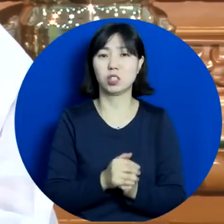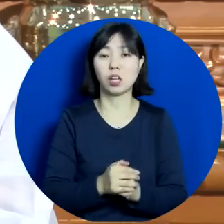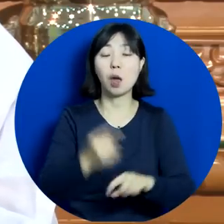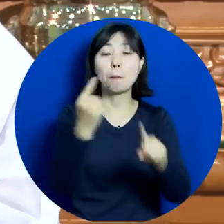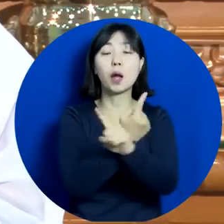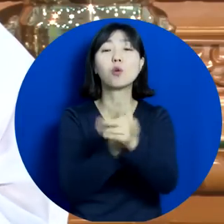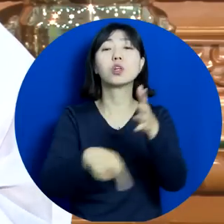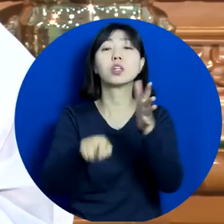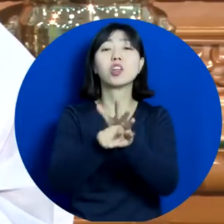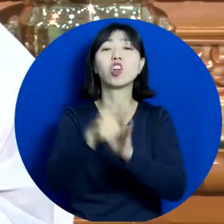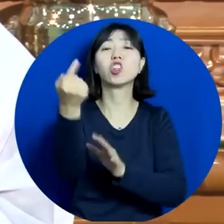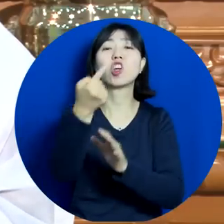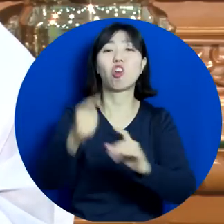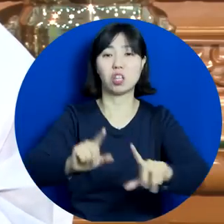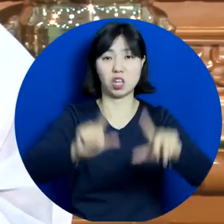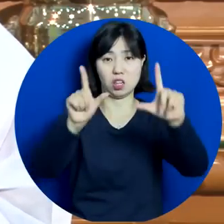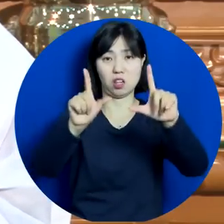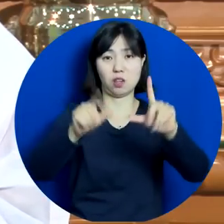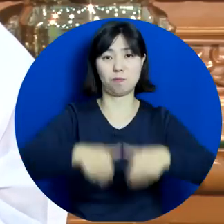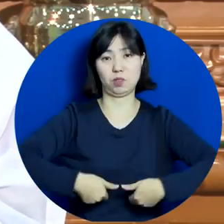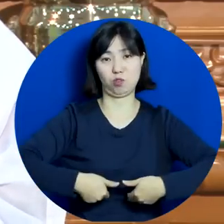바뀌려면 한 천일은 해야